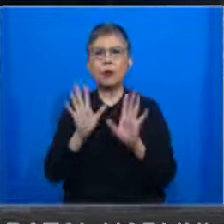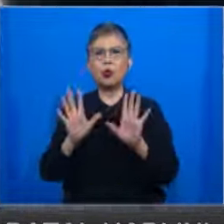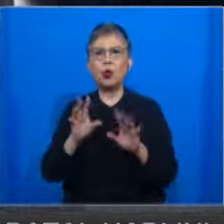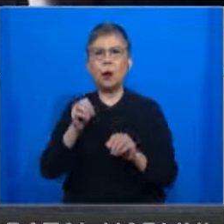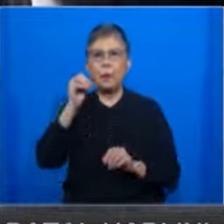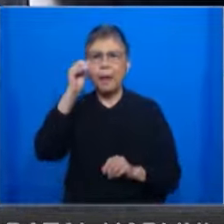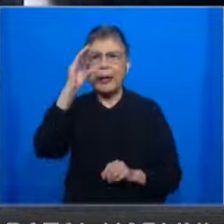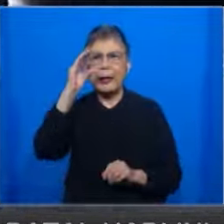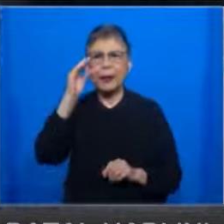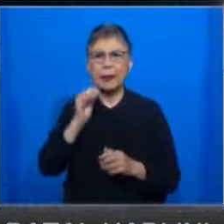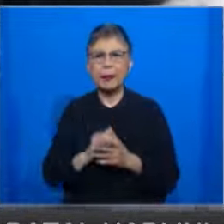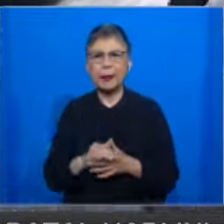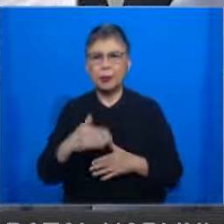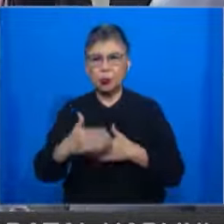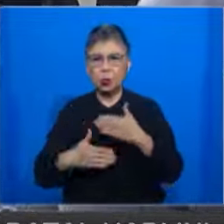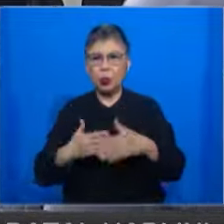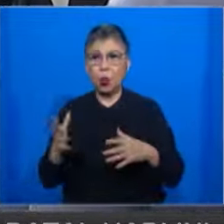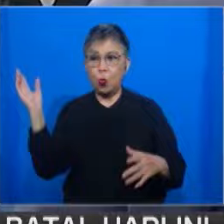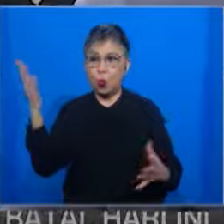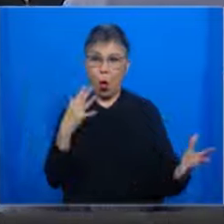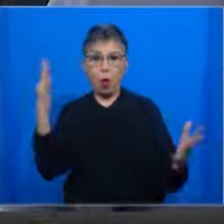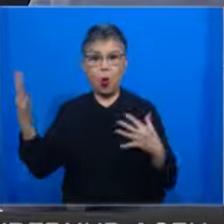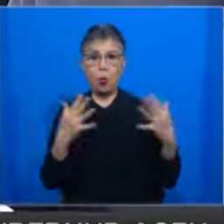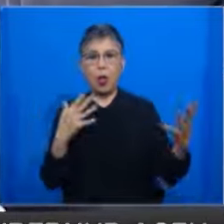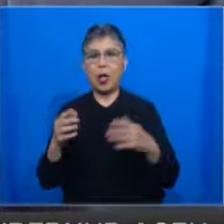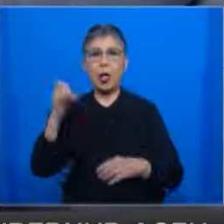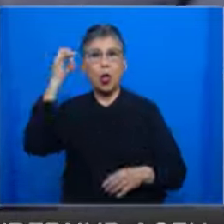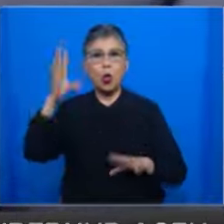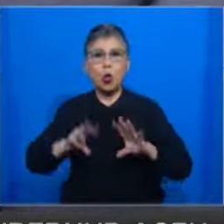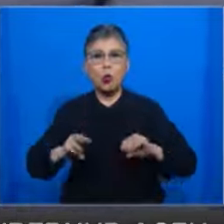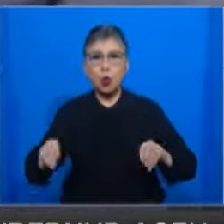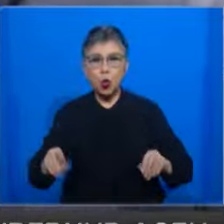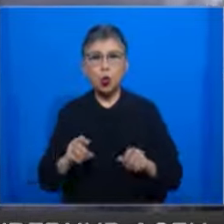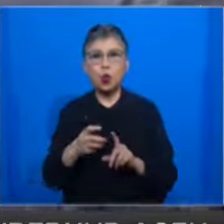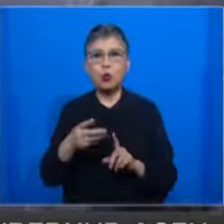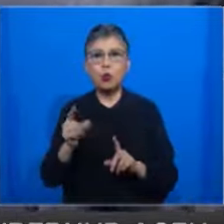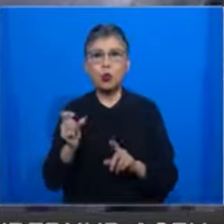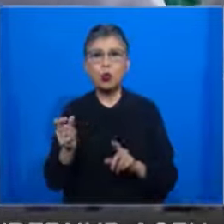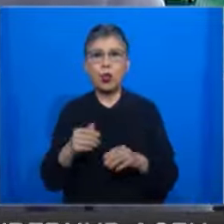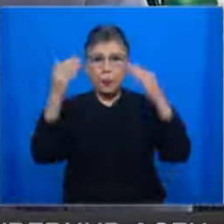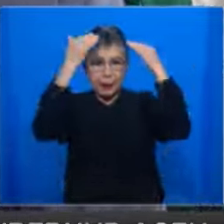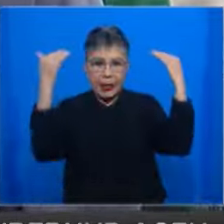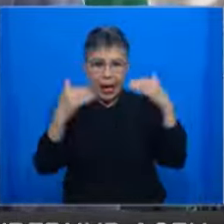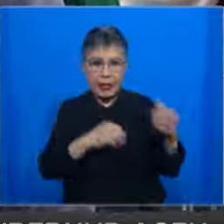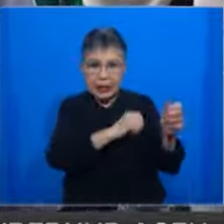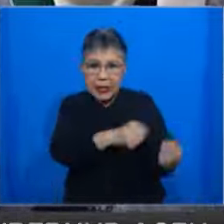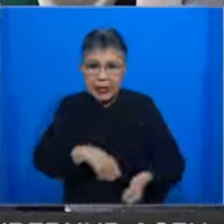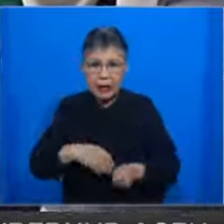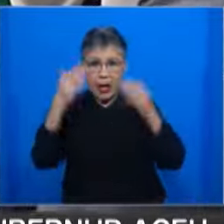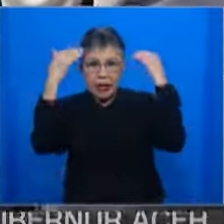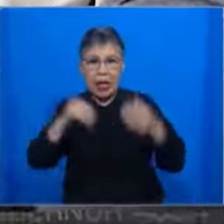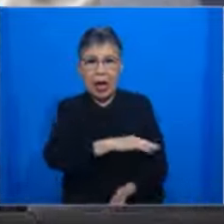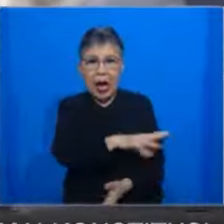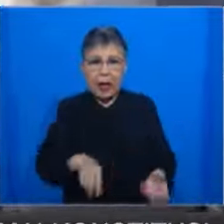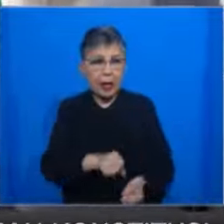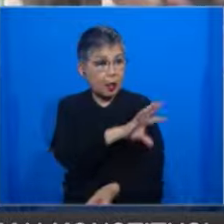tadi. Berangsur-angsur berdatangan mulai dari kalangan buruh, lalu juga mulai dari kalangan petani dan juga nelayan dari